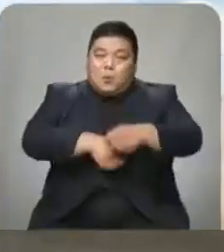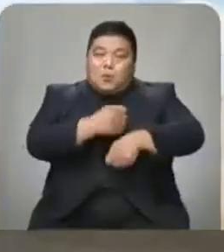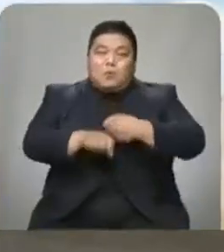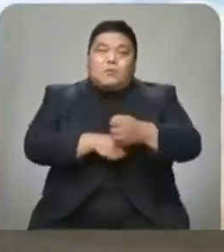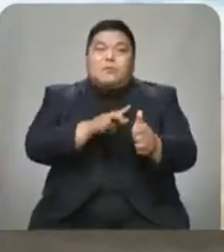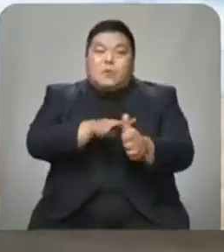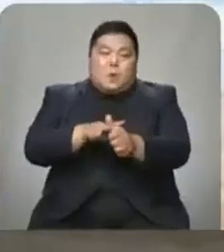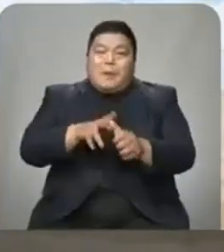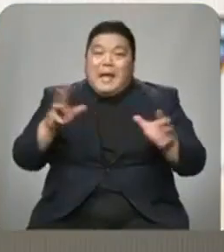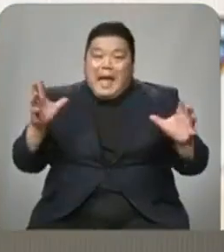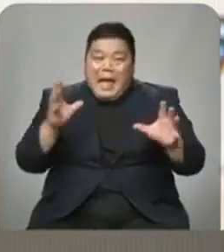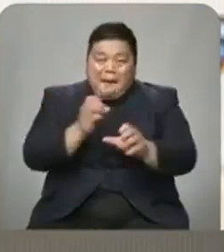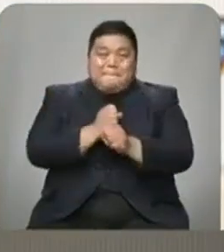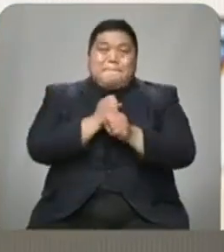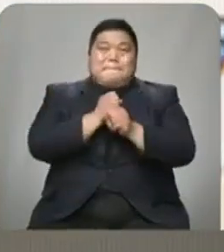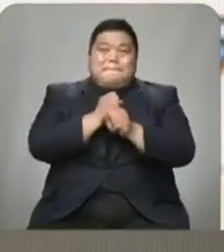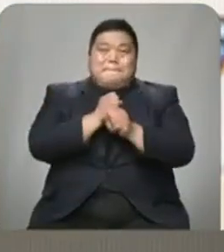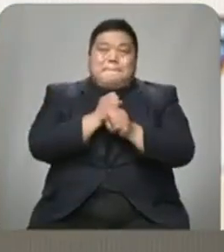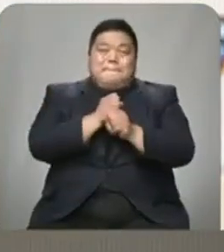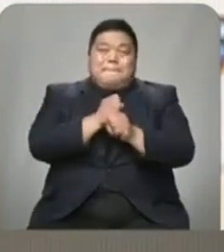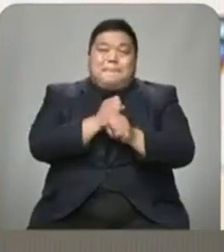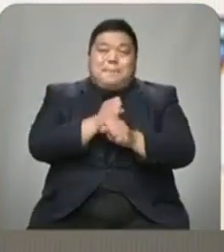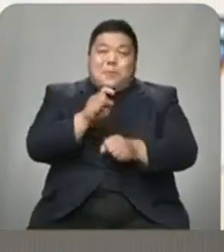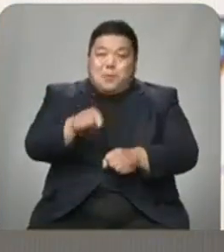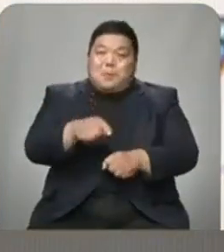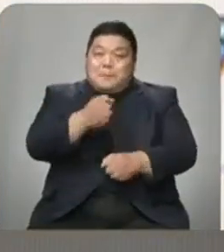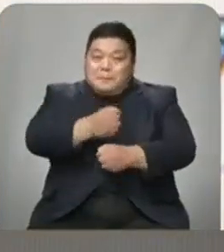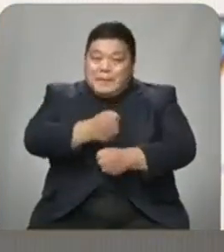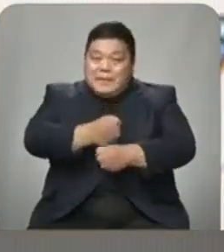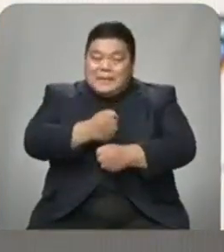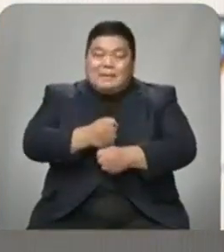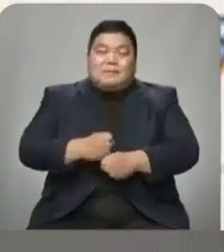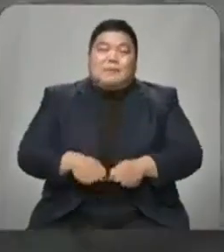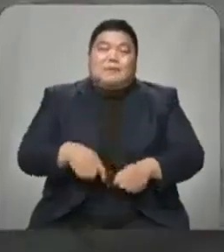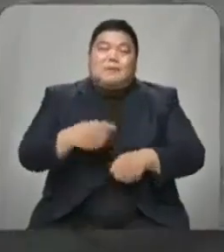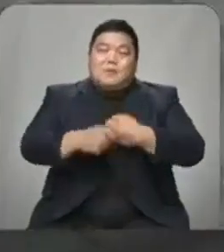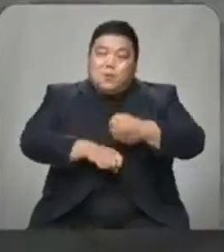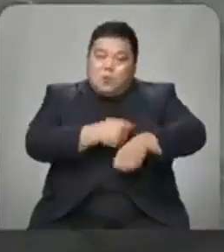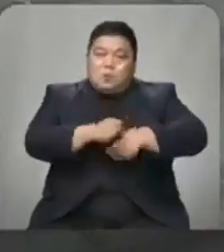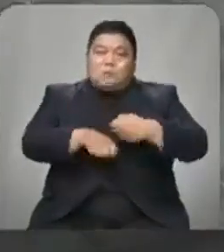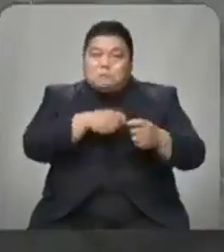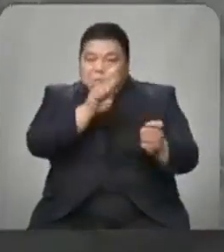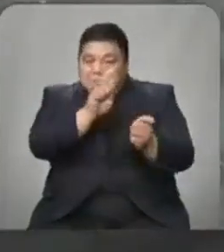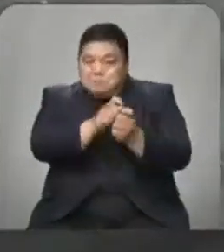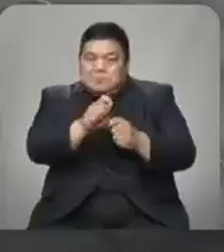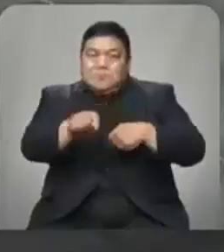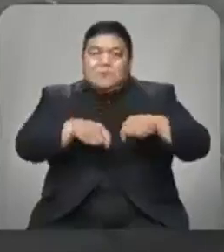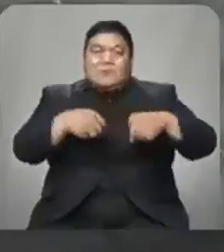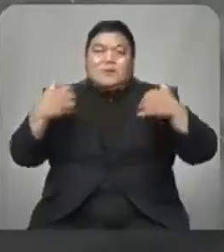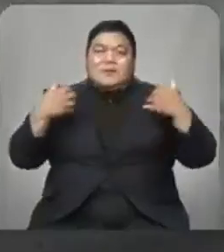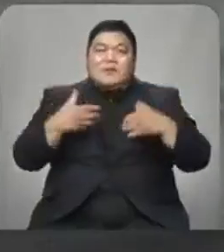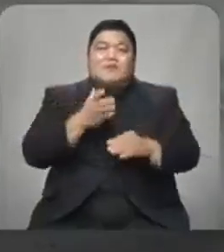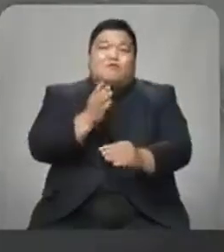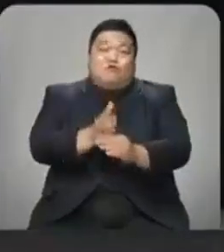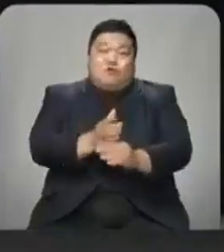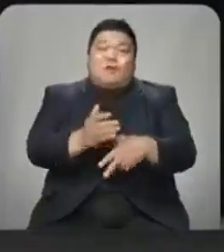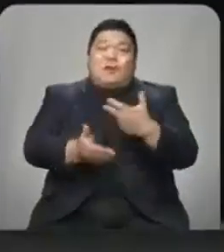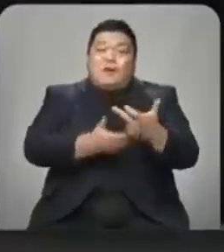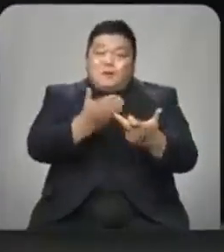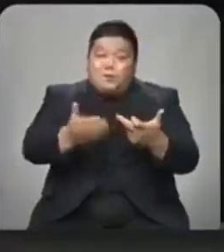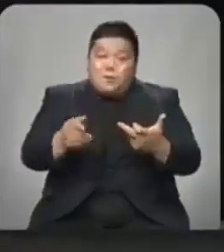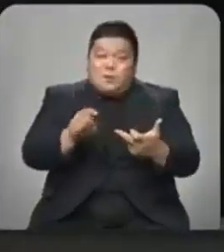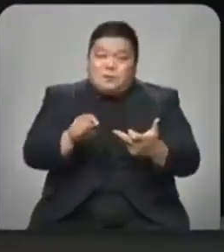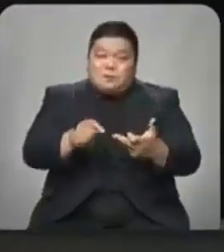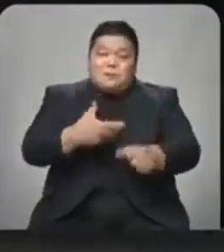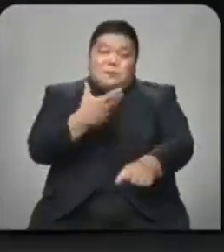정보를 한데 모은 이른바 강원 댕댕여 지도를 만드는 등 반려동물 친화 정책을 편 강원도. 유기동물